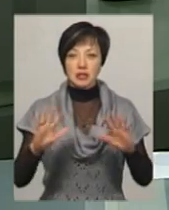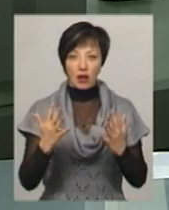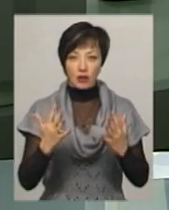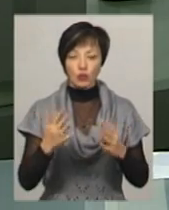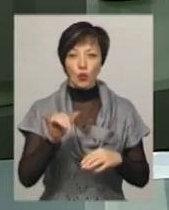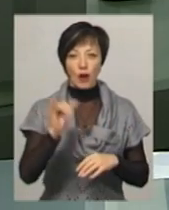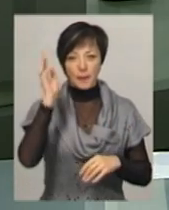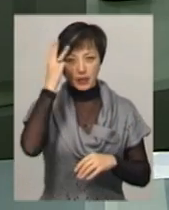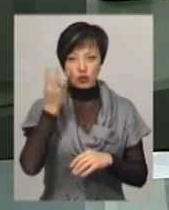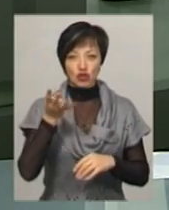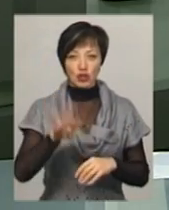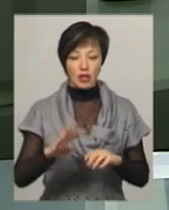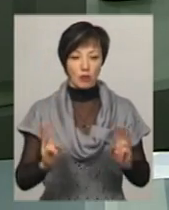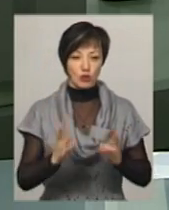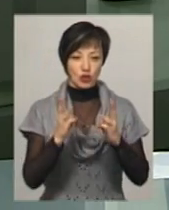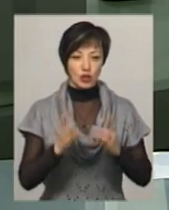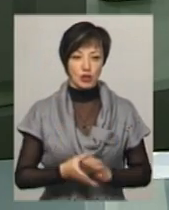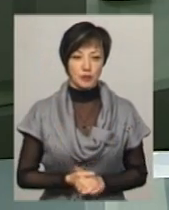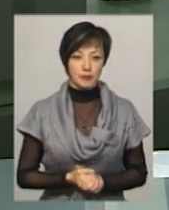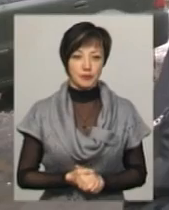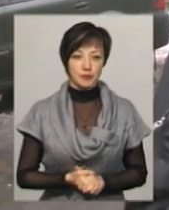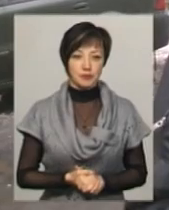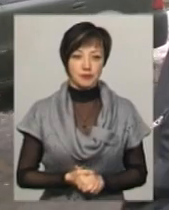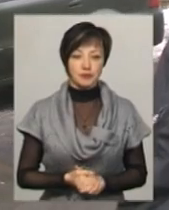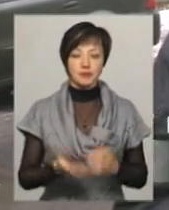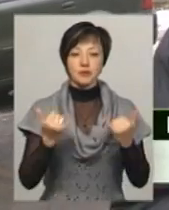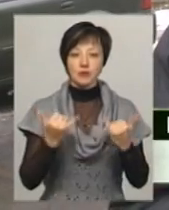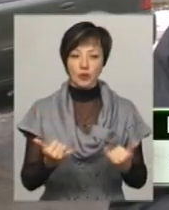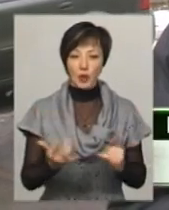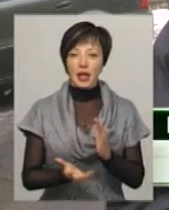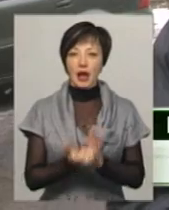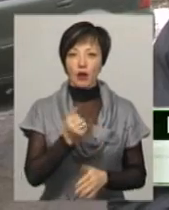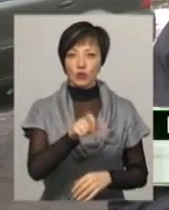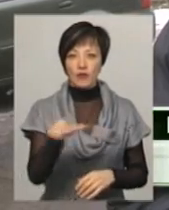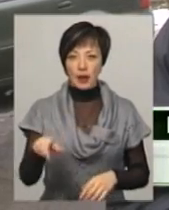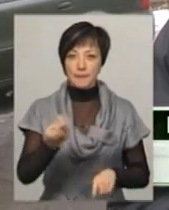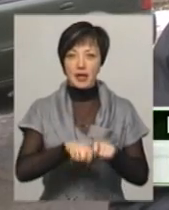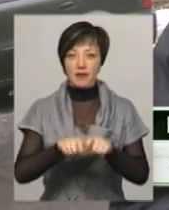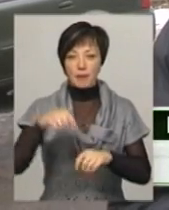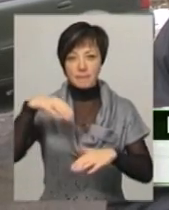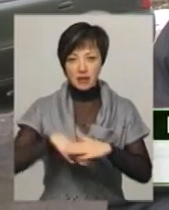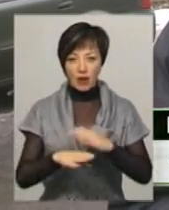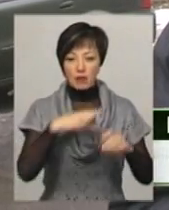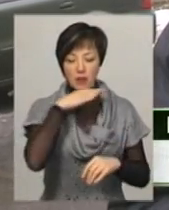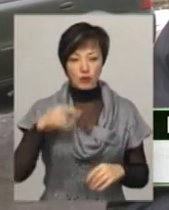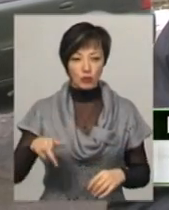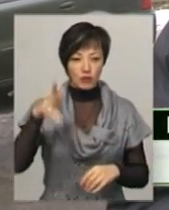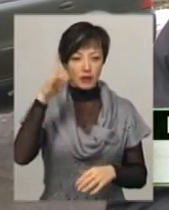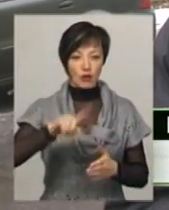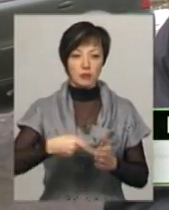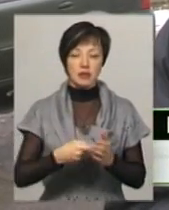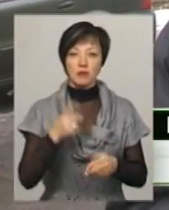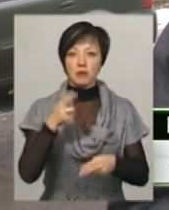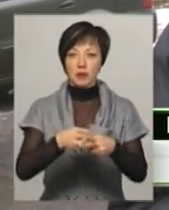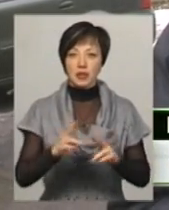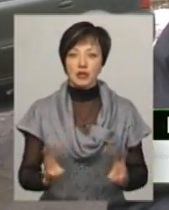сталося у Хмельницькому 4 пожежі. Сьогодні рятувальники провели перевірку підвалів багатоповерхівок міста. Для